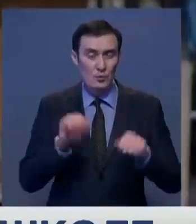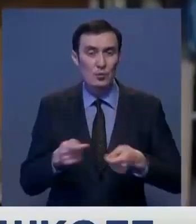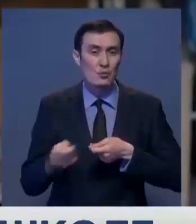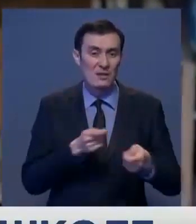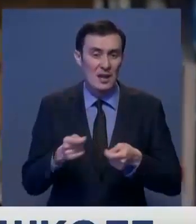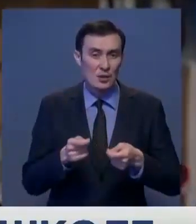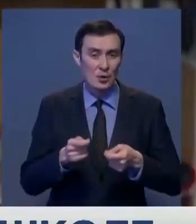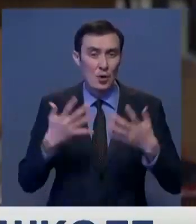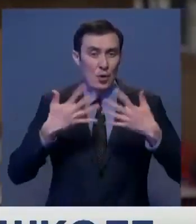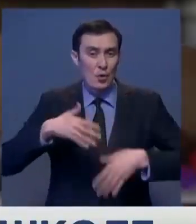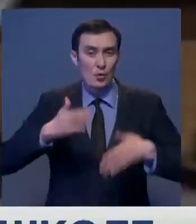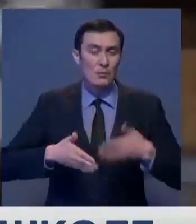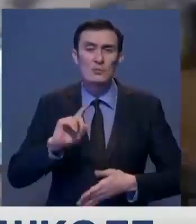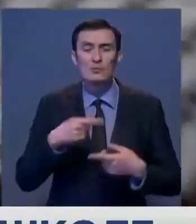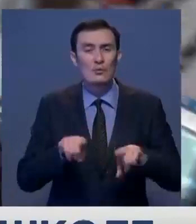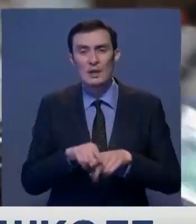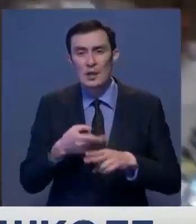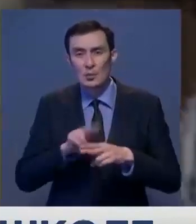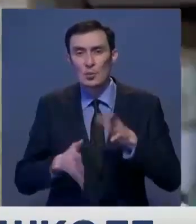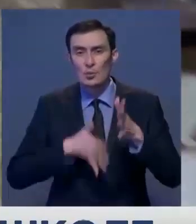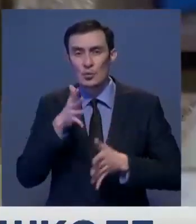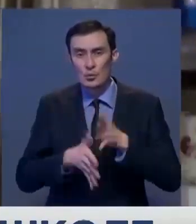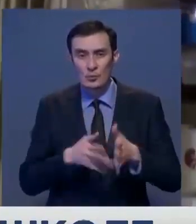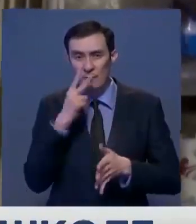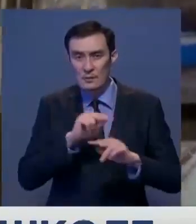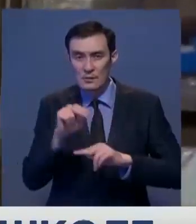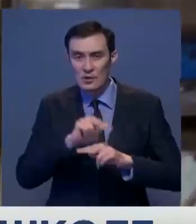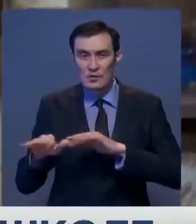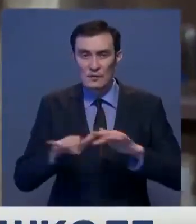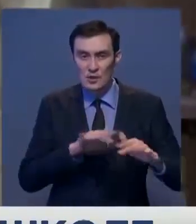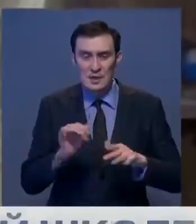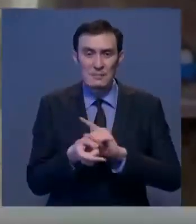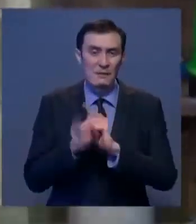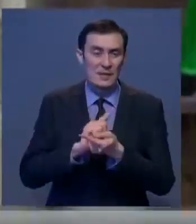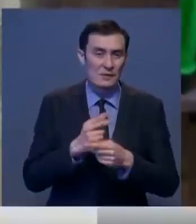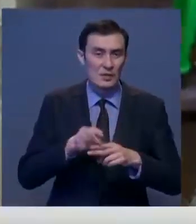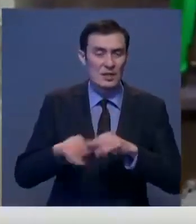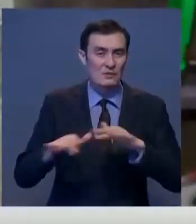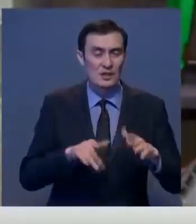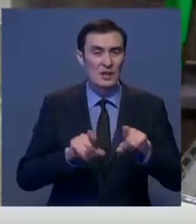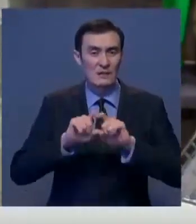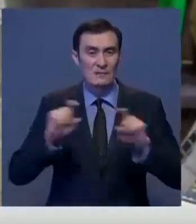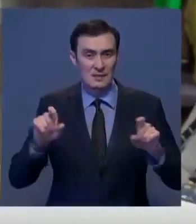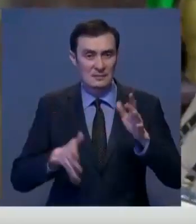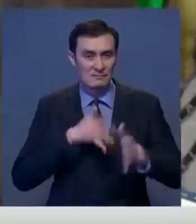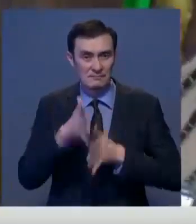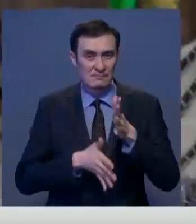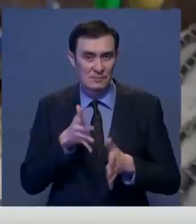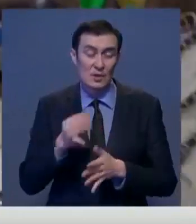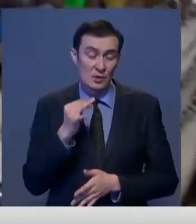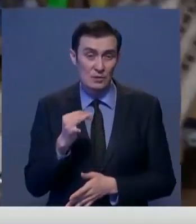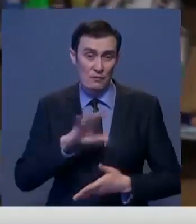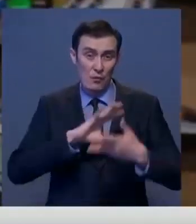управлять роботом, почему нельзя эту руку заставить считывать движение и превратить эти движения в текст. И, в